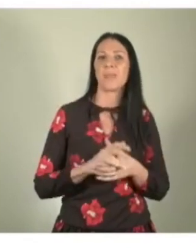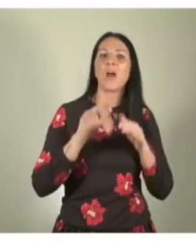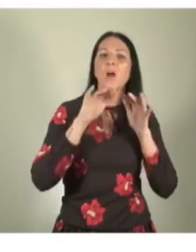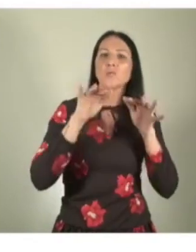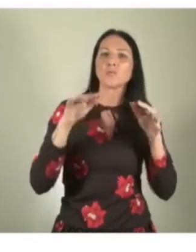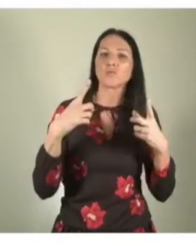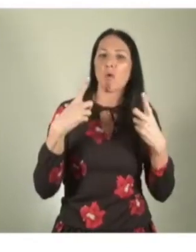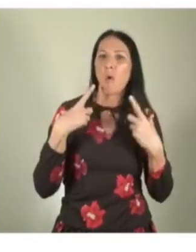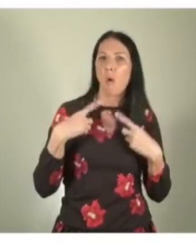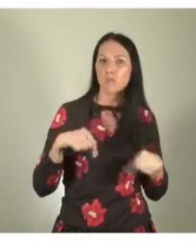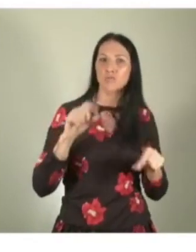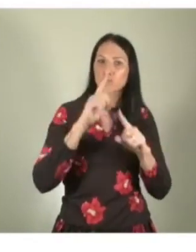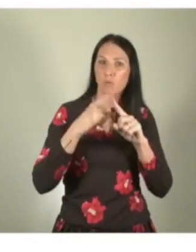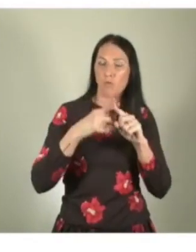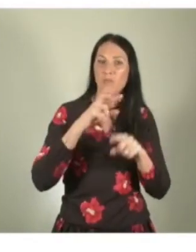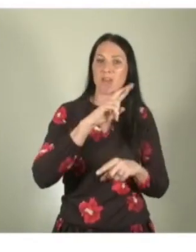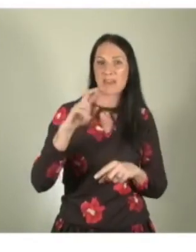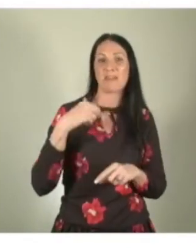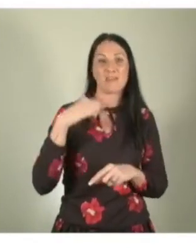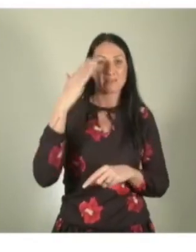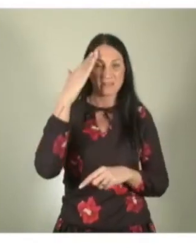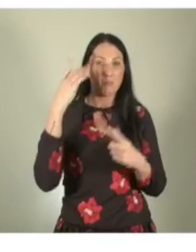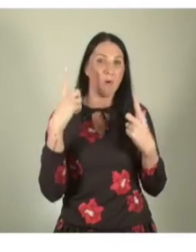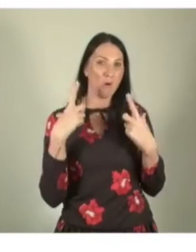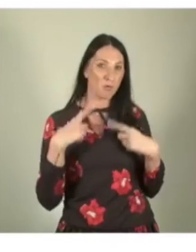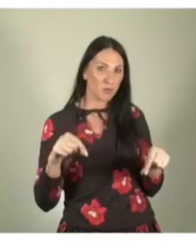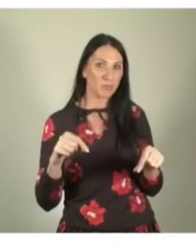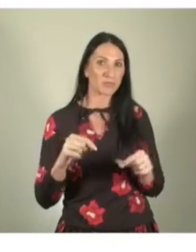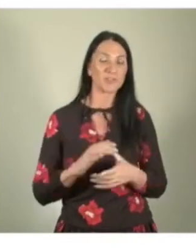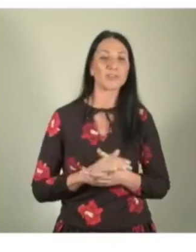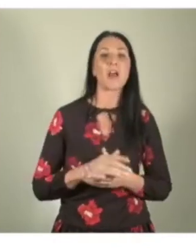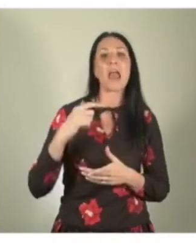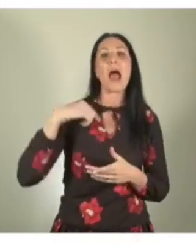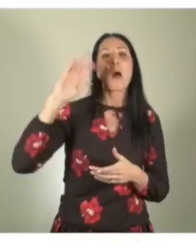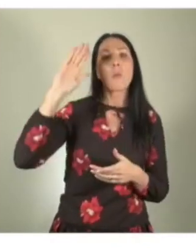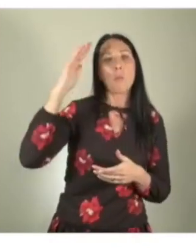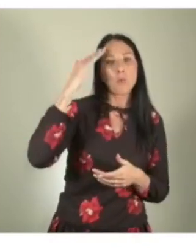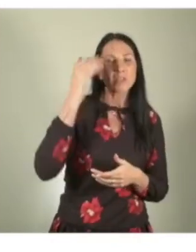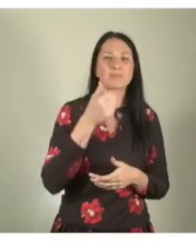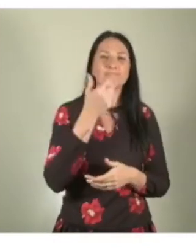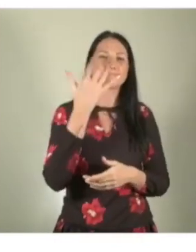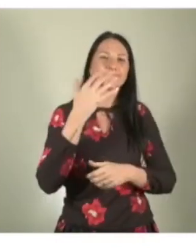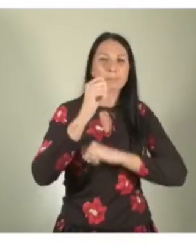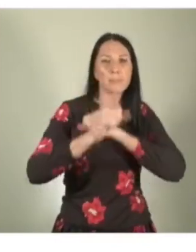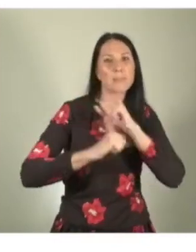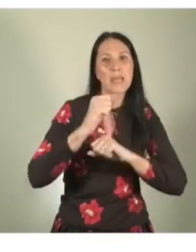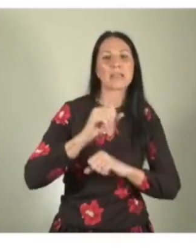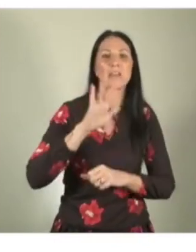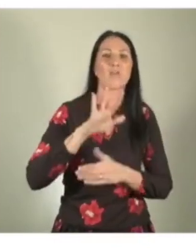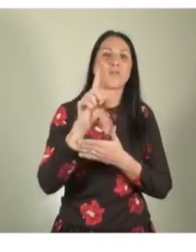Rady znam osobiście, poznałem ich podczas mojej kilkuletniej pracy na Dolnym Śląsku,